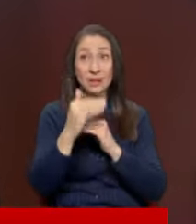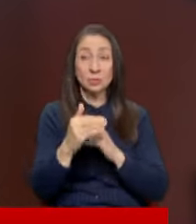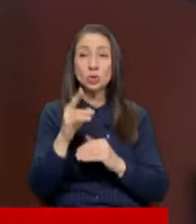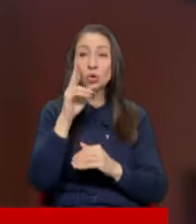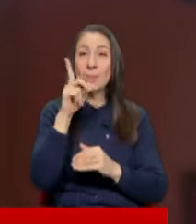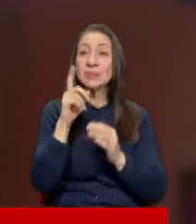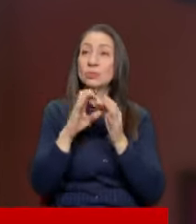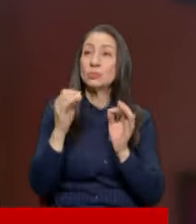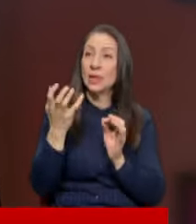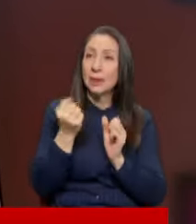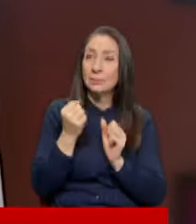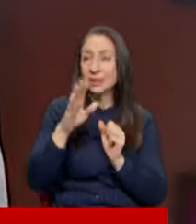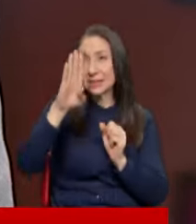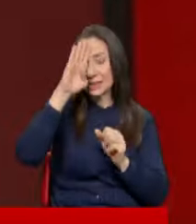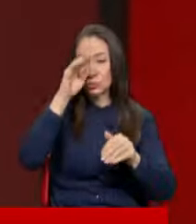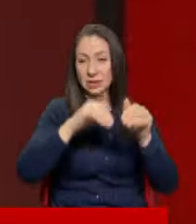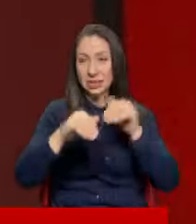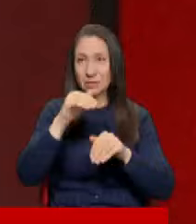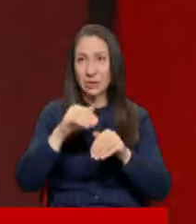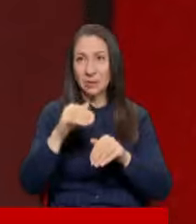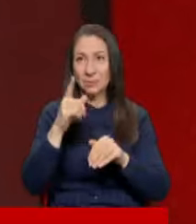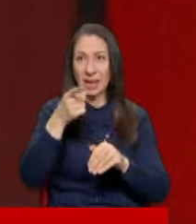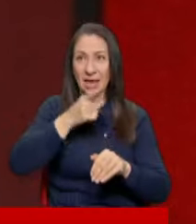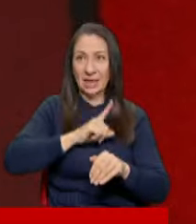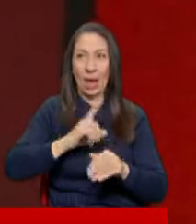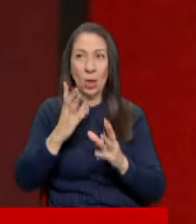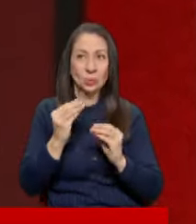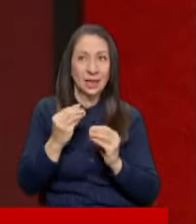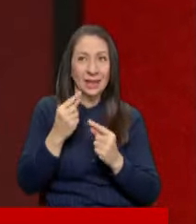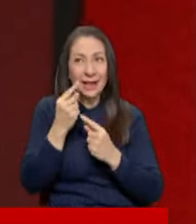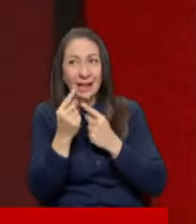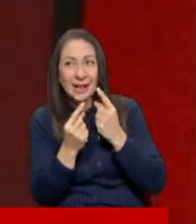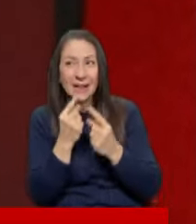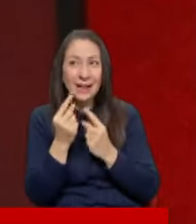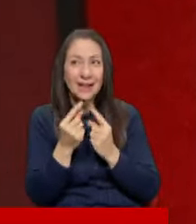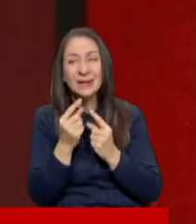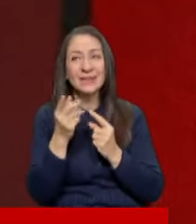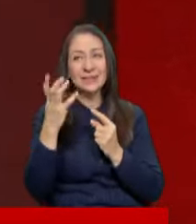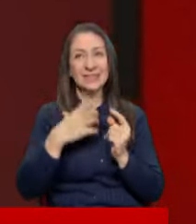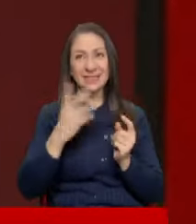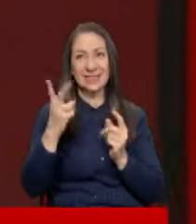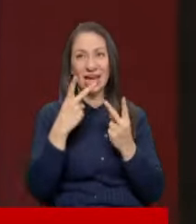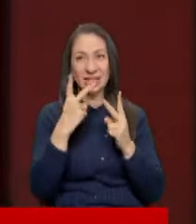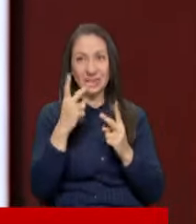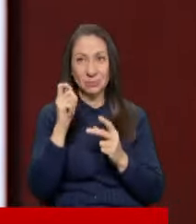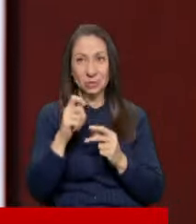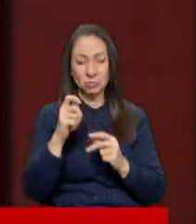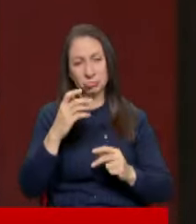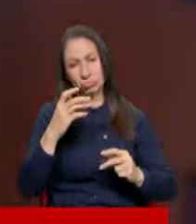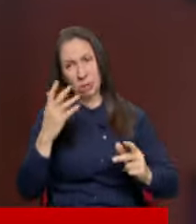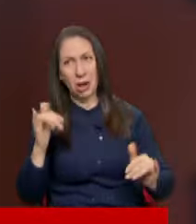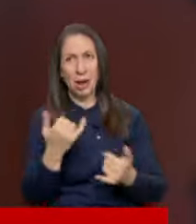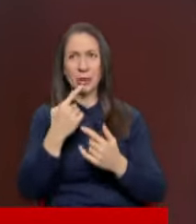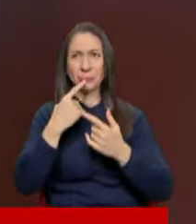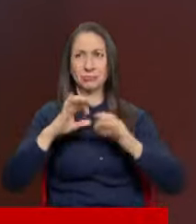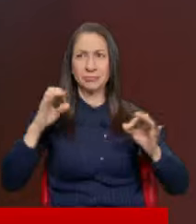veriyoruz zaman sizden İstanbul seçimi bir ara aday olacağınız da konuşulmuştu hatta kendiniz de burada e resti cümleler